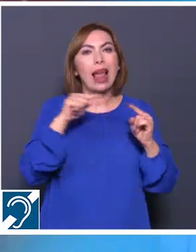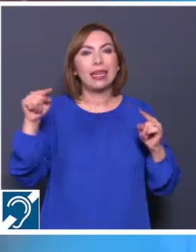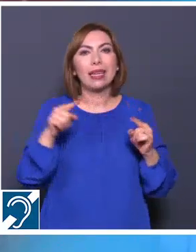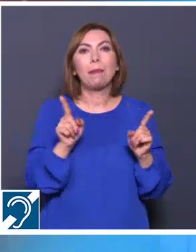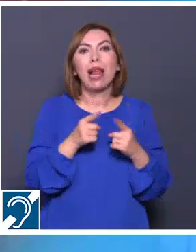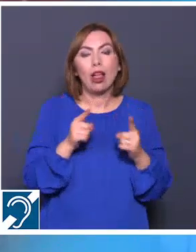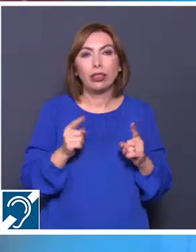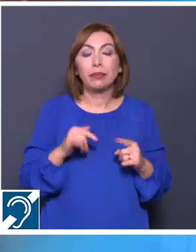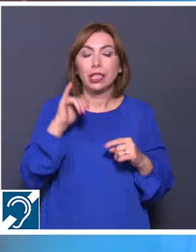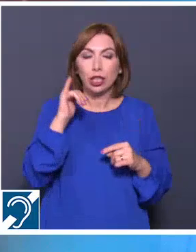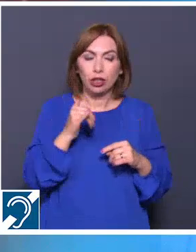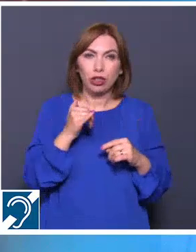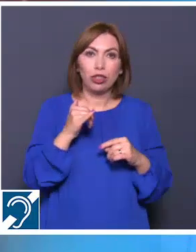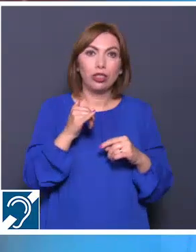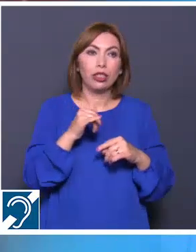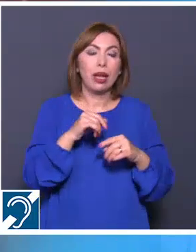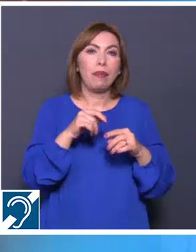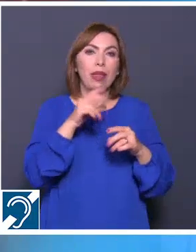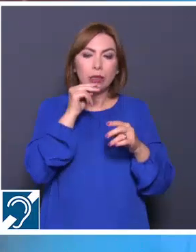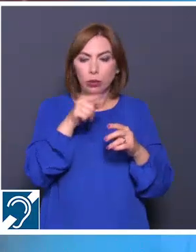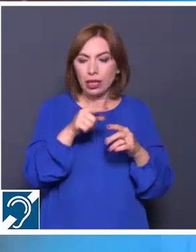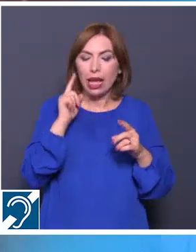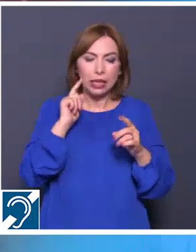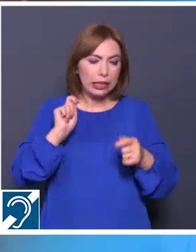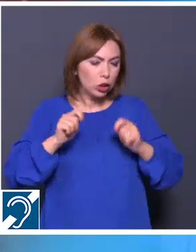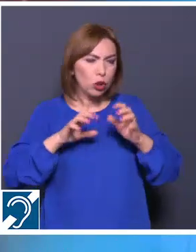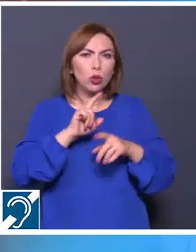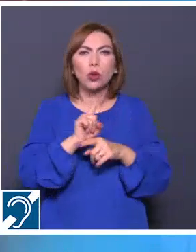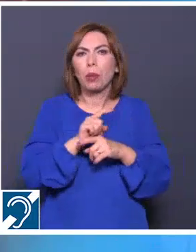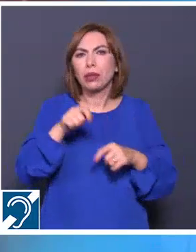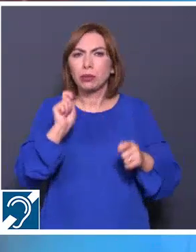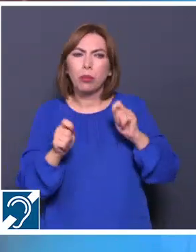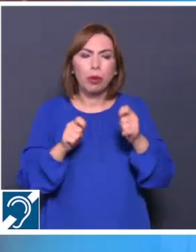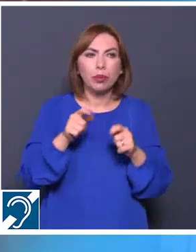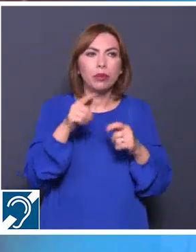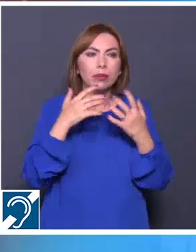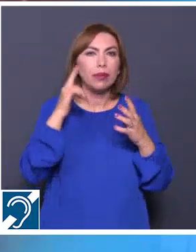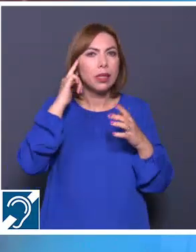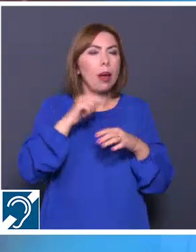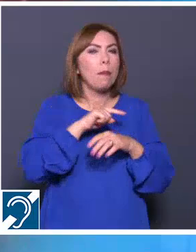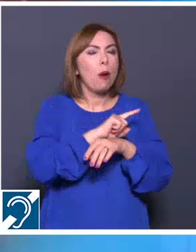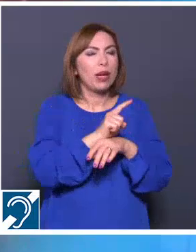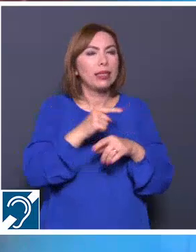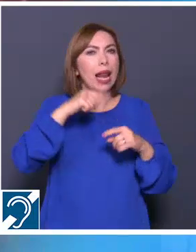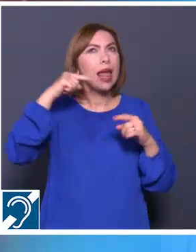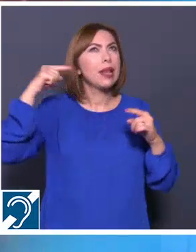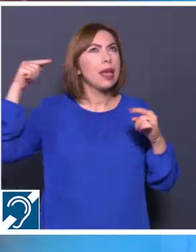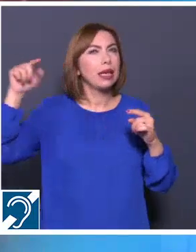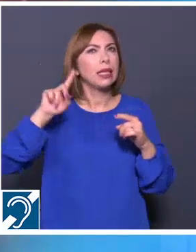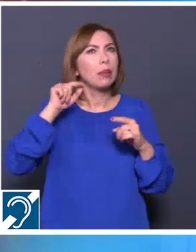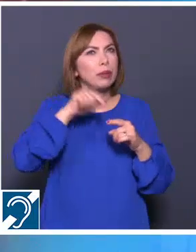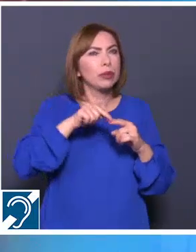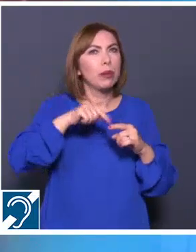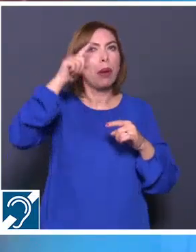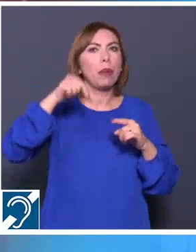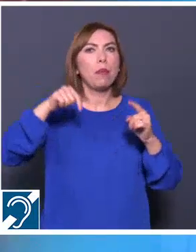momentul respectiv, prin fereastra instrumentului, începi să-ți dai seama de acele momente din linia melodică pe care trebuie să le punctezi cu